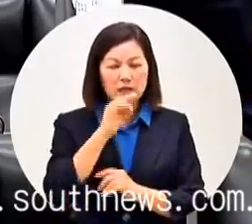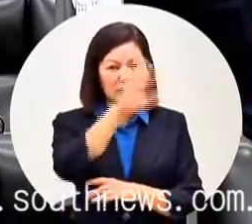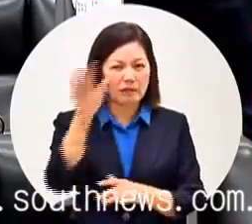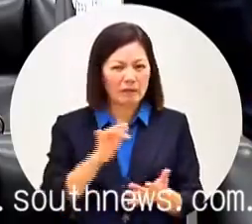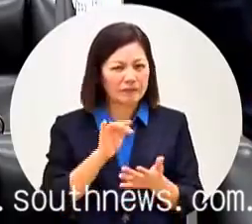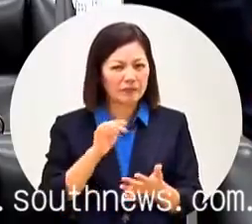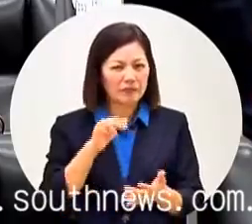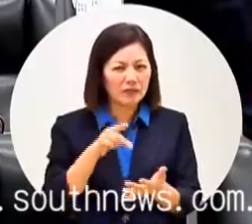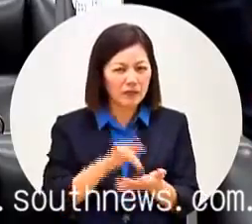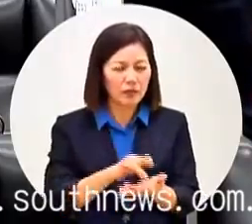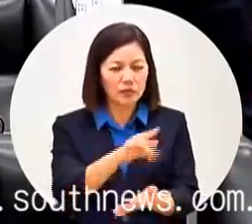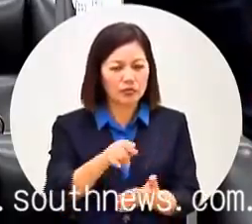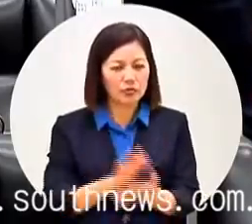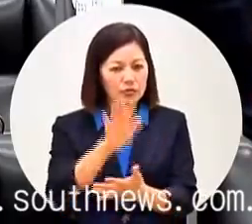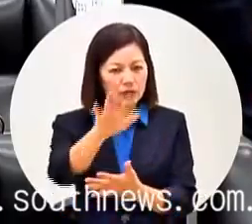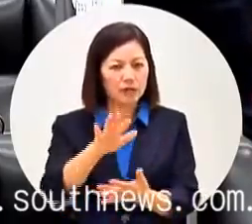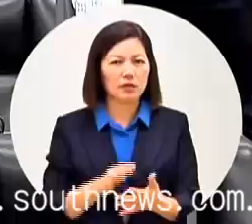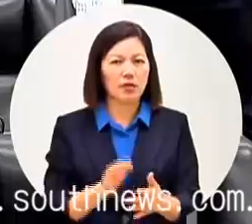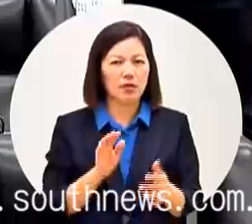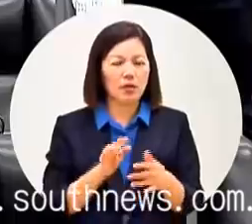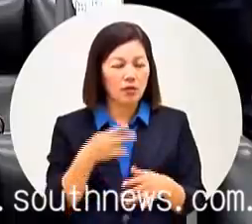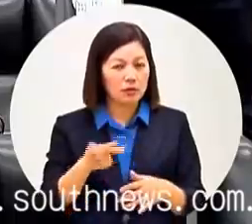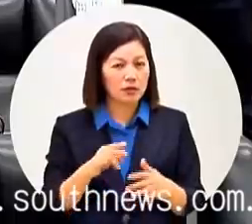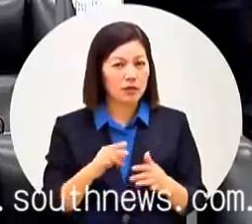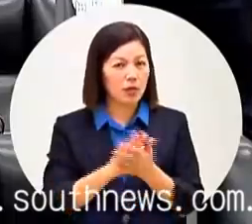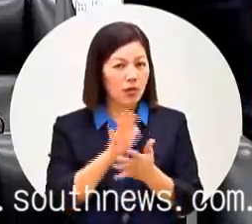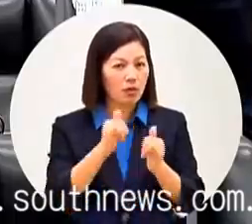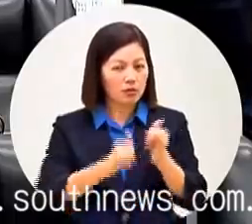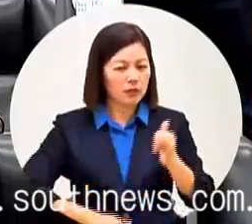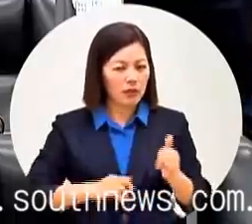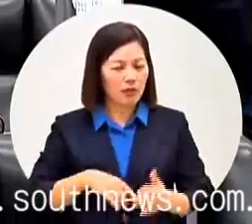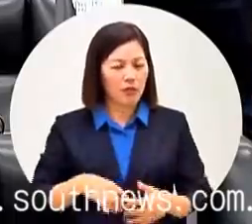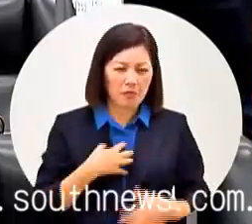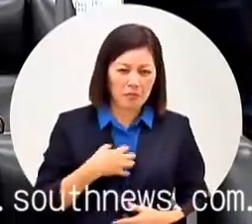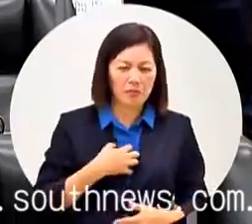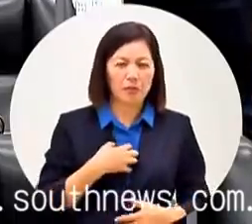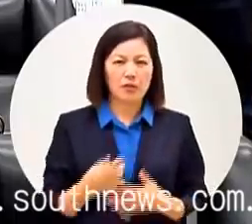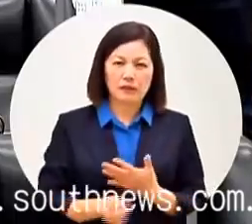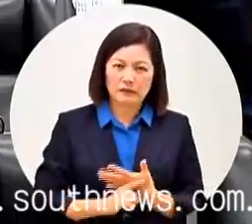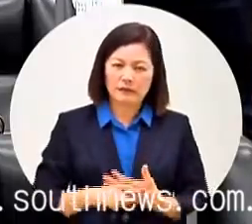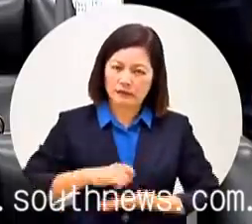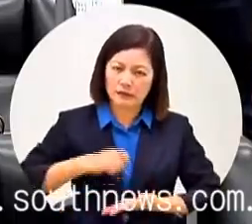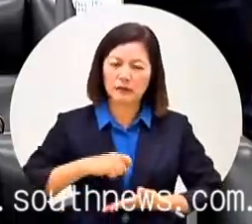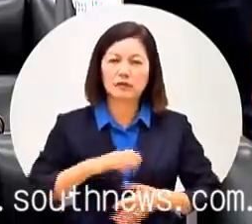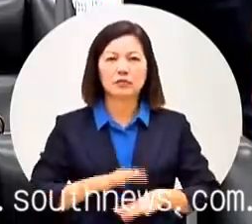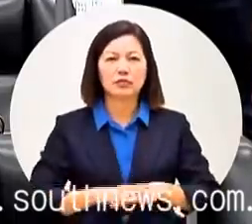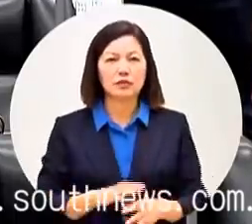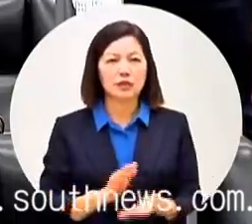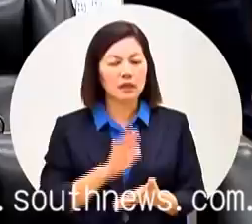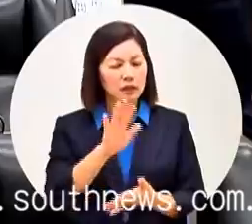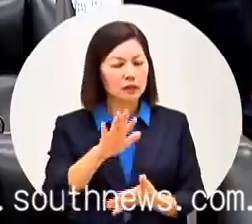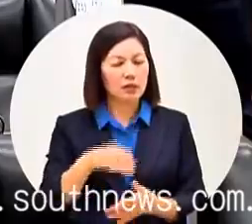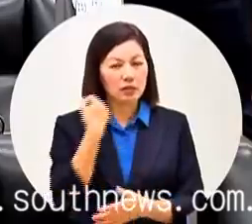的未来感到非常的忧虑。我们害怕，我们担心，我们恐惧，恐惧有一天台湾高